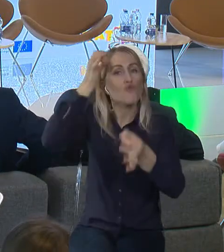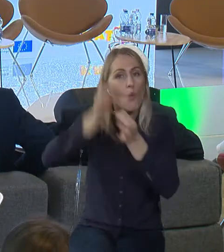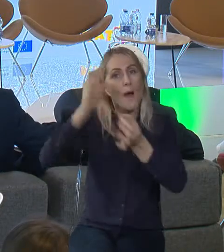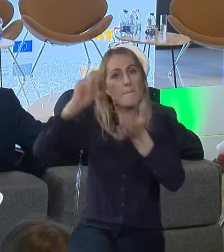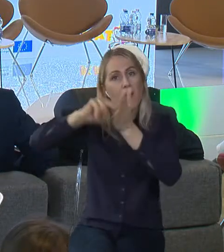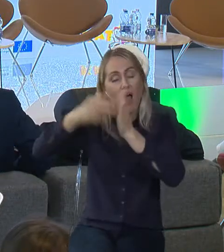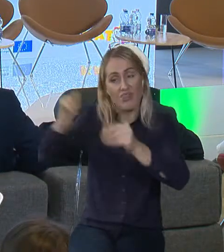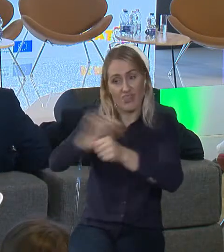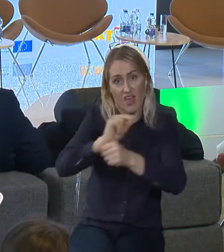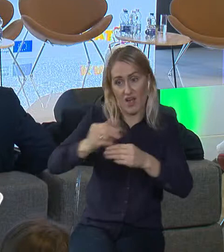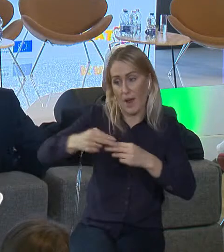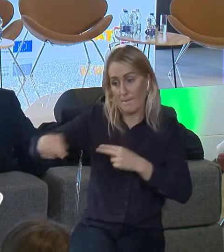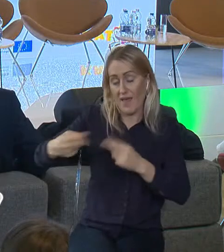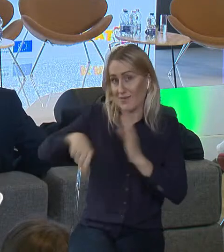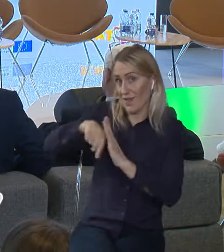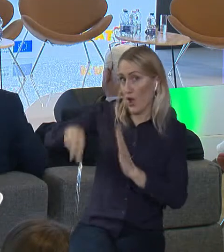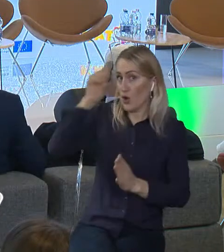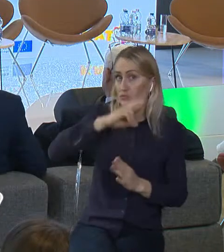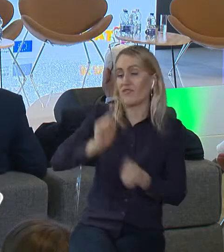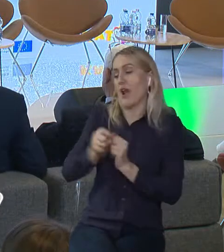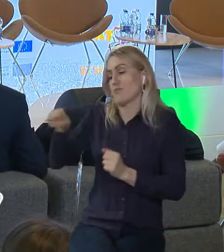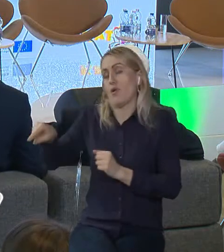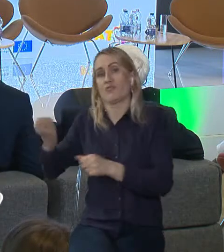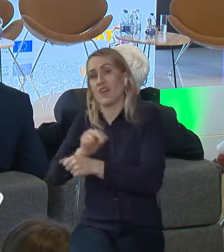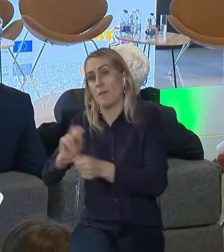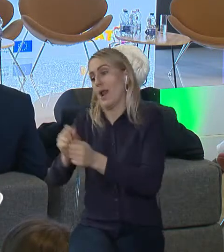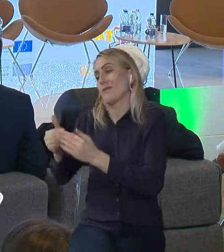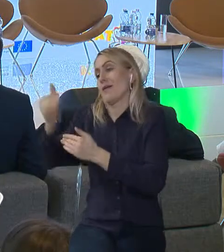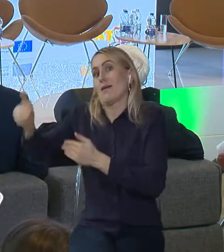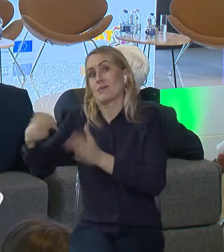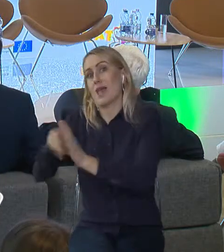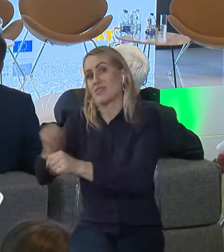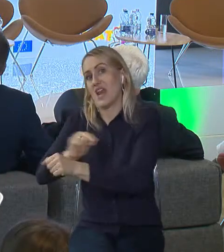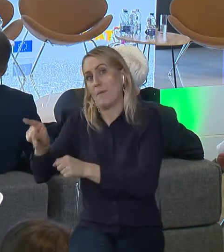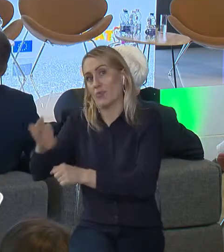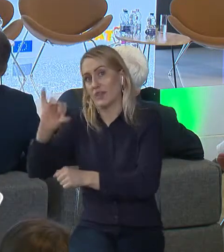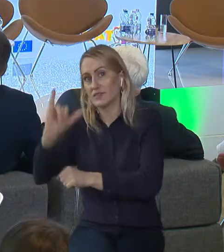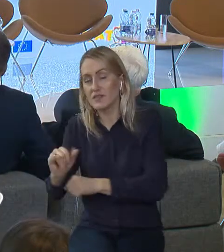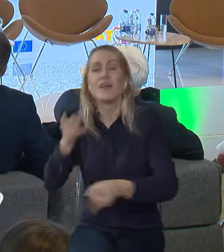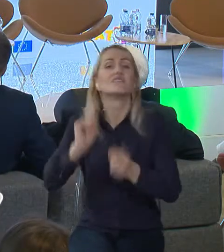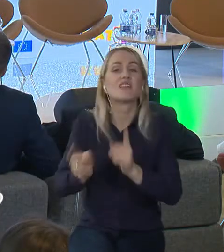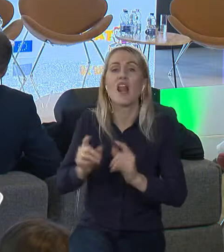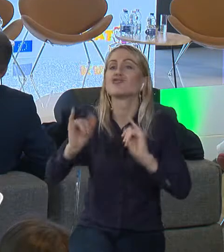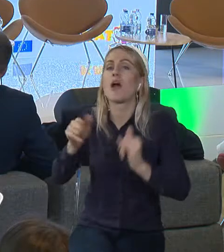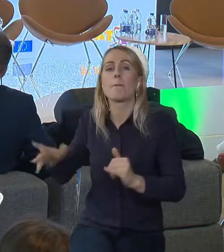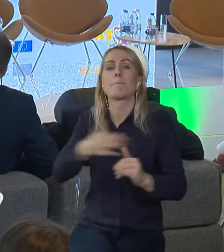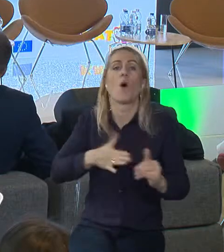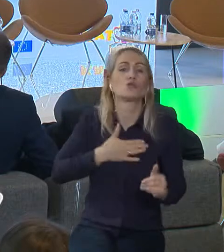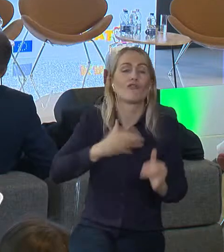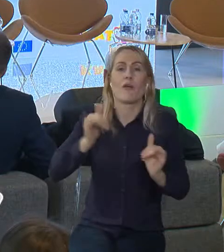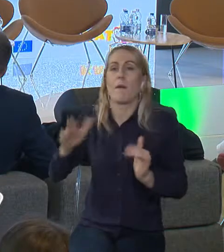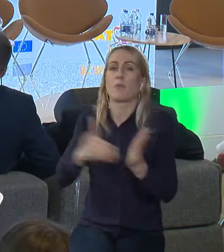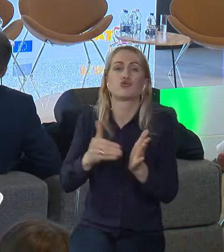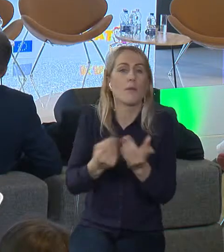terapię czy to rodzicowi, czy to terapeucie, czy terapeucie SI, w zależności od jego możliwości i